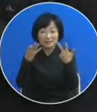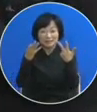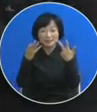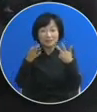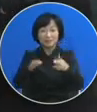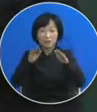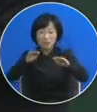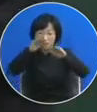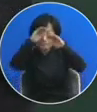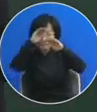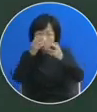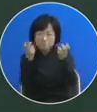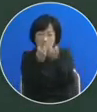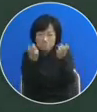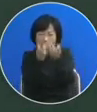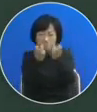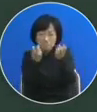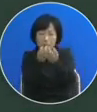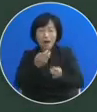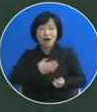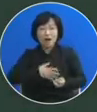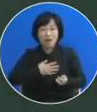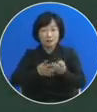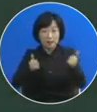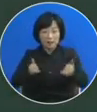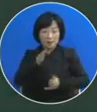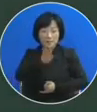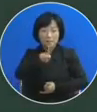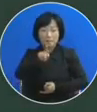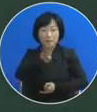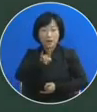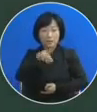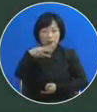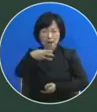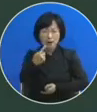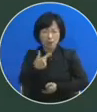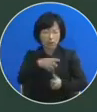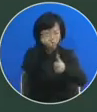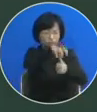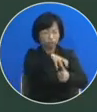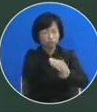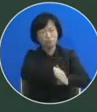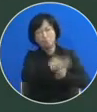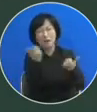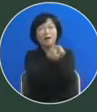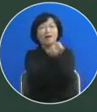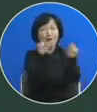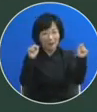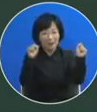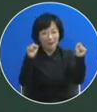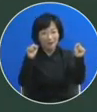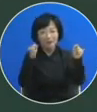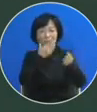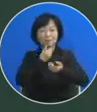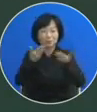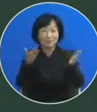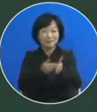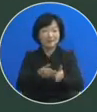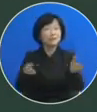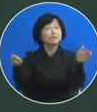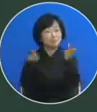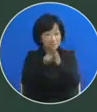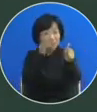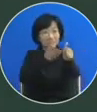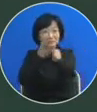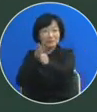방법을 알고 있는 사람에게는 바벨론에서 해방되는 역사를 주셨다. And to those who knew this method, God gave them the works of being set free from Babylon. 믿으시기